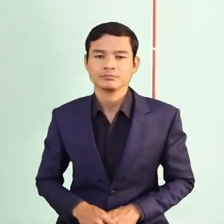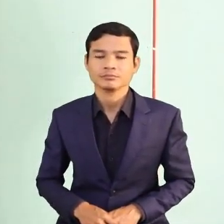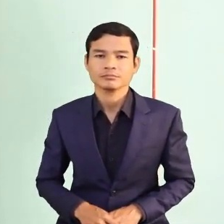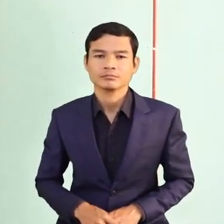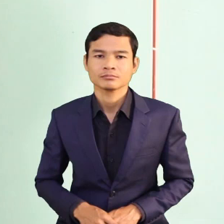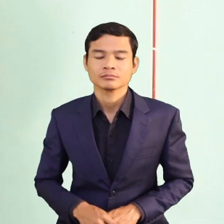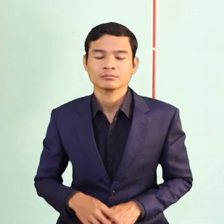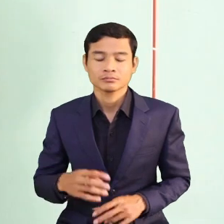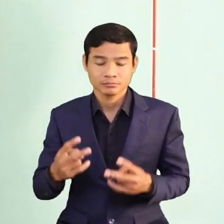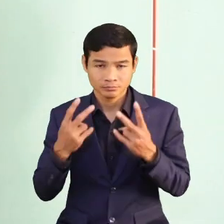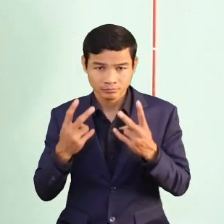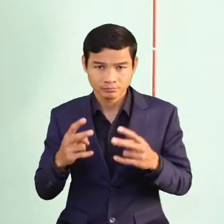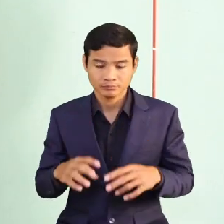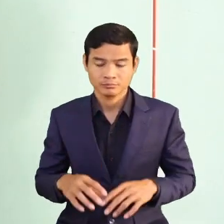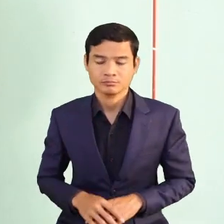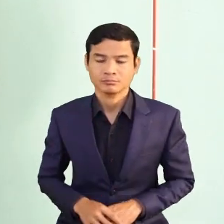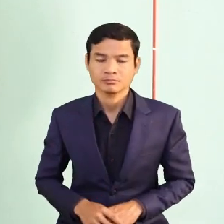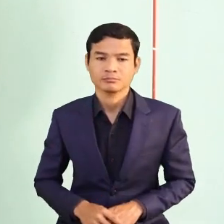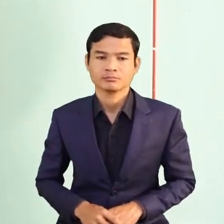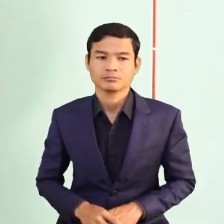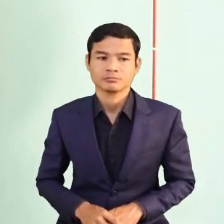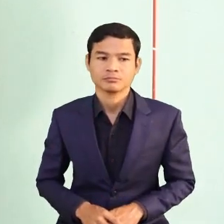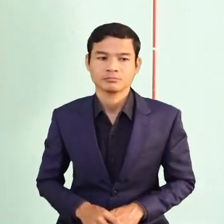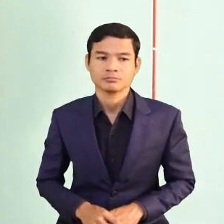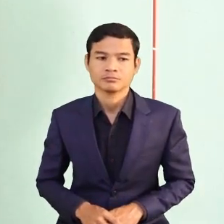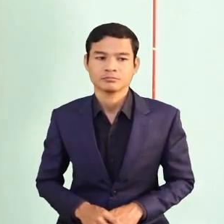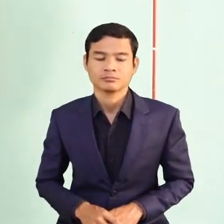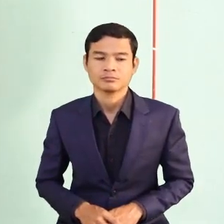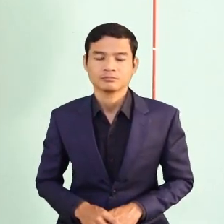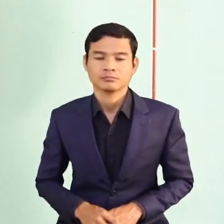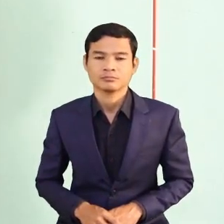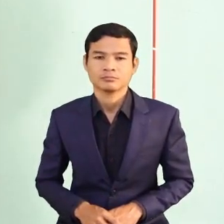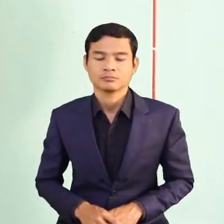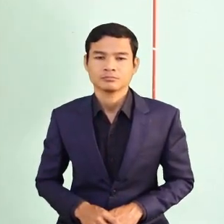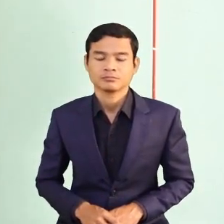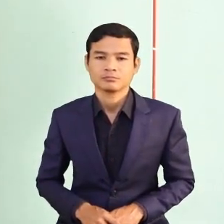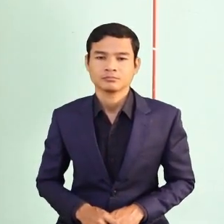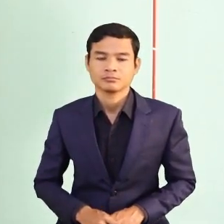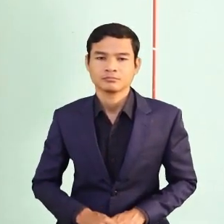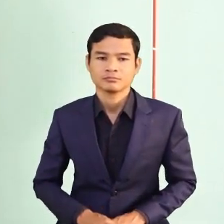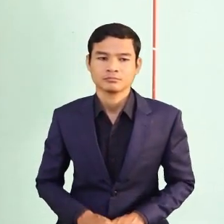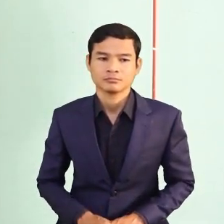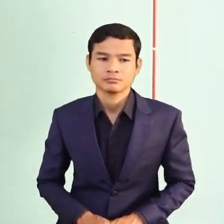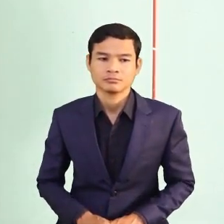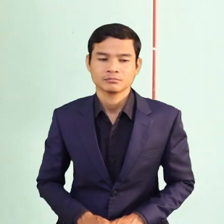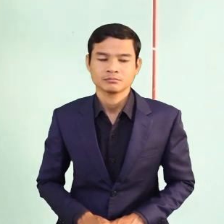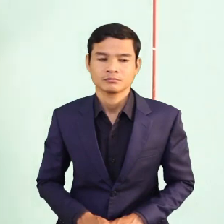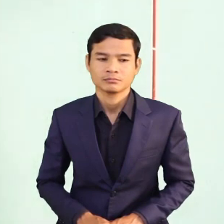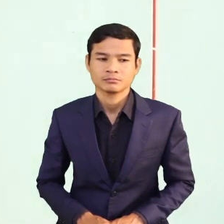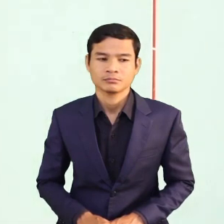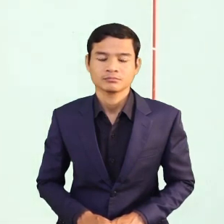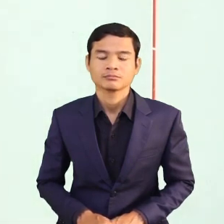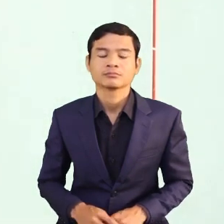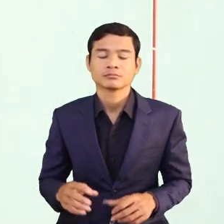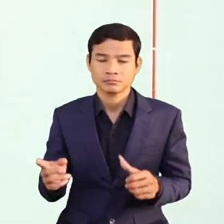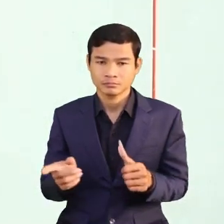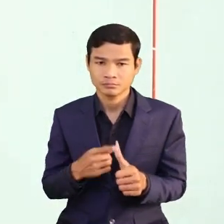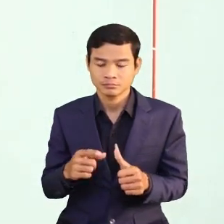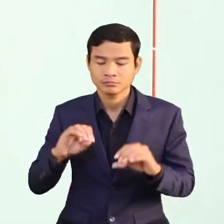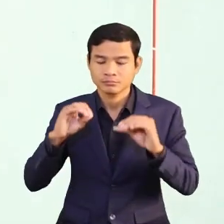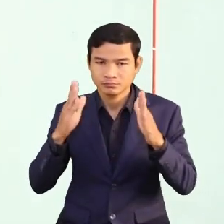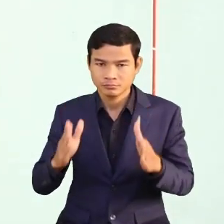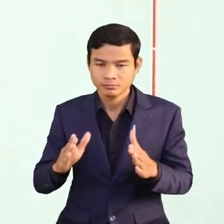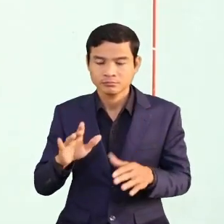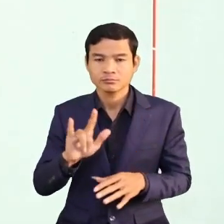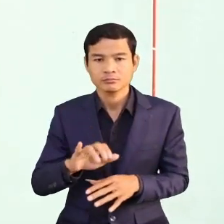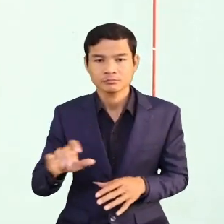เมื่อจ้าฮันไว้กับเป็นนี่เนี่ยครูจะเสบ